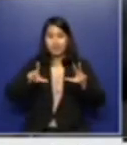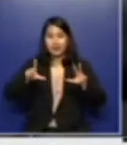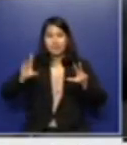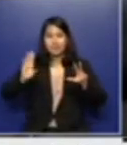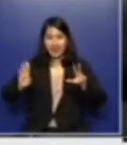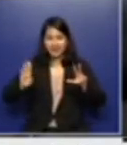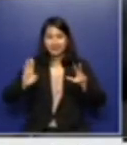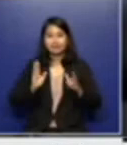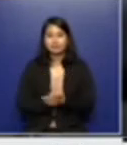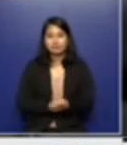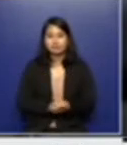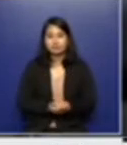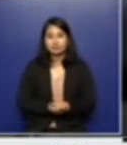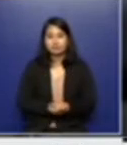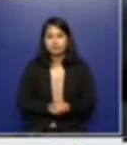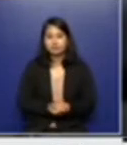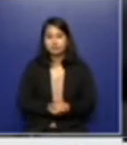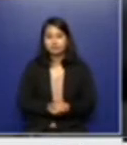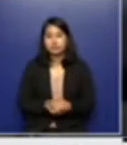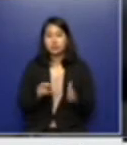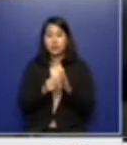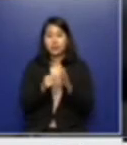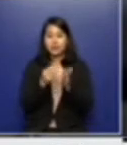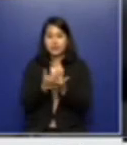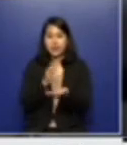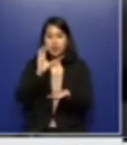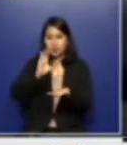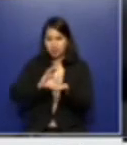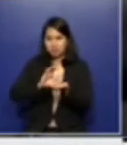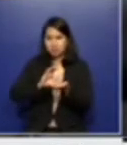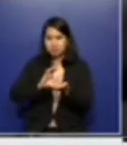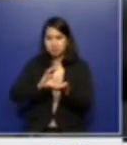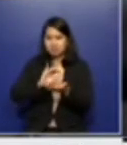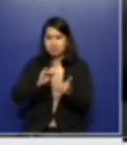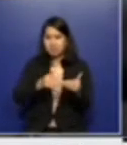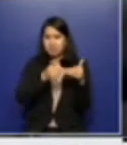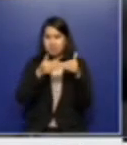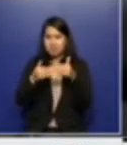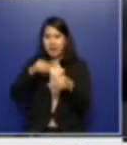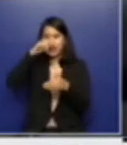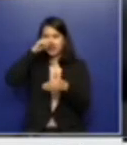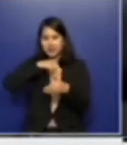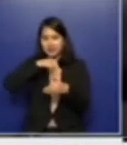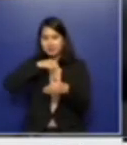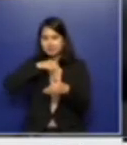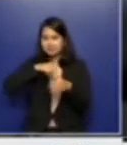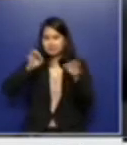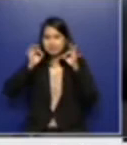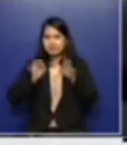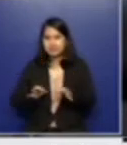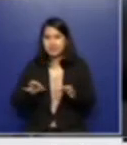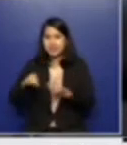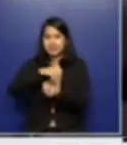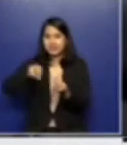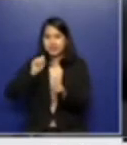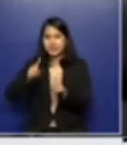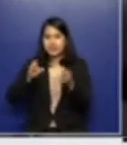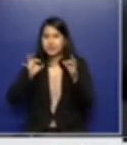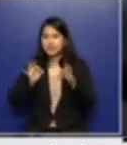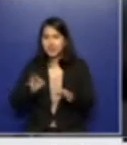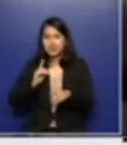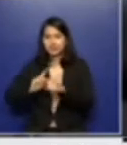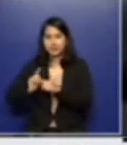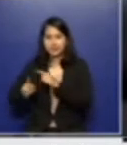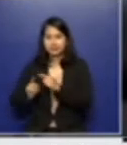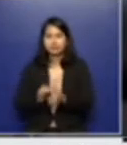าทนี้จึงถือเป็นงบประมาณที่อาจพาประเทศไปแขวนอยู่บนเส้นได้ของความเสี่ยงทางเศรษฐกิจในทุกมิติ